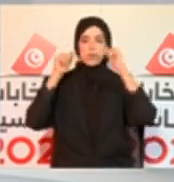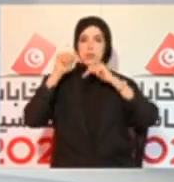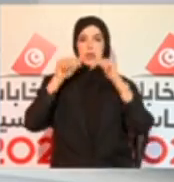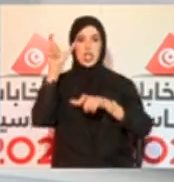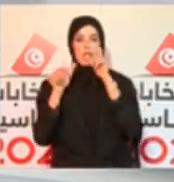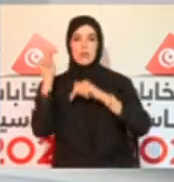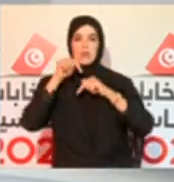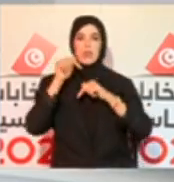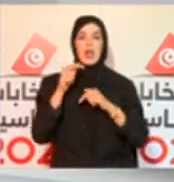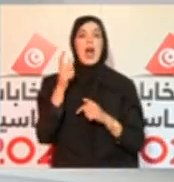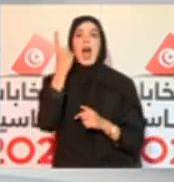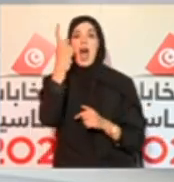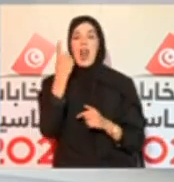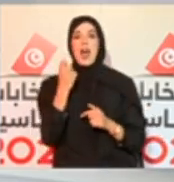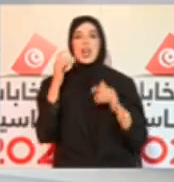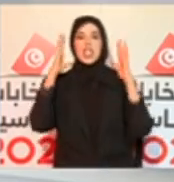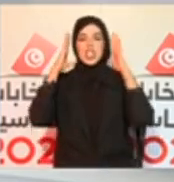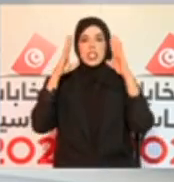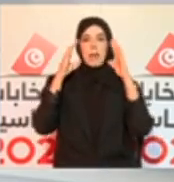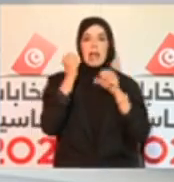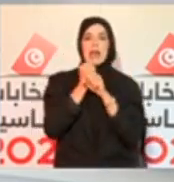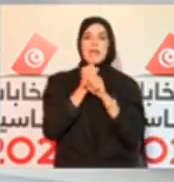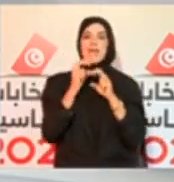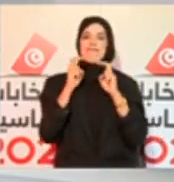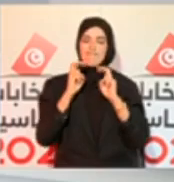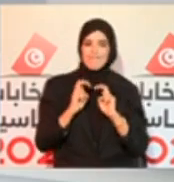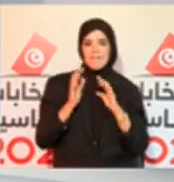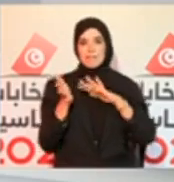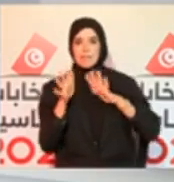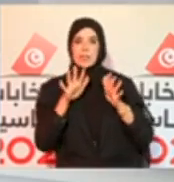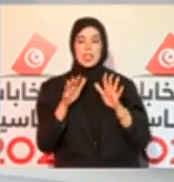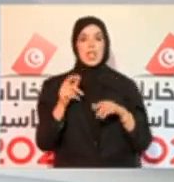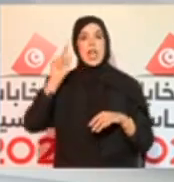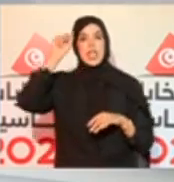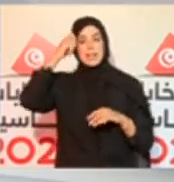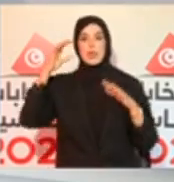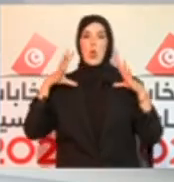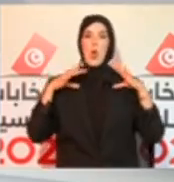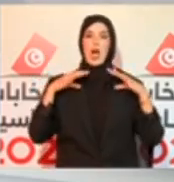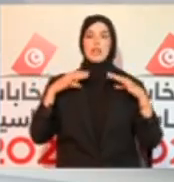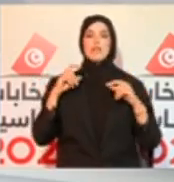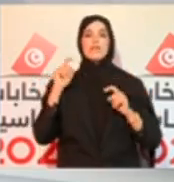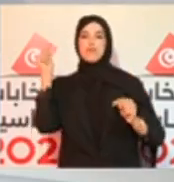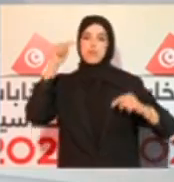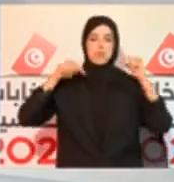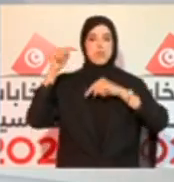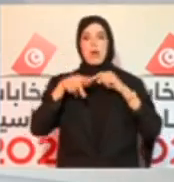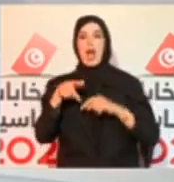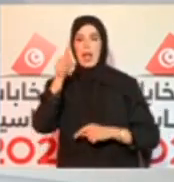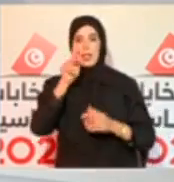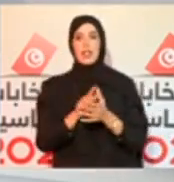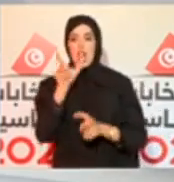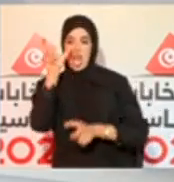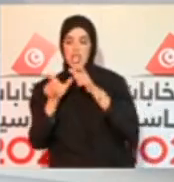نهار يوم عمل متوسط الاقبال اما السبت وحد نتوقع حاجه با سي